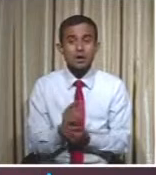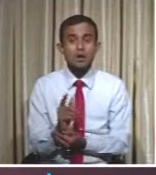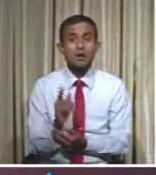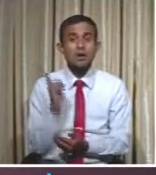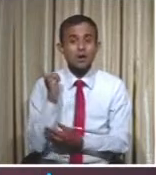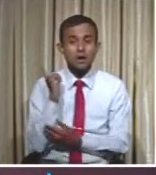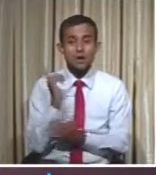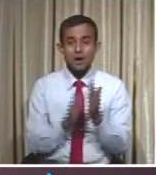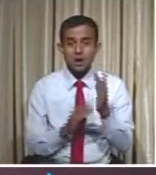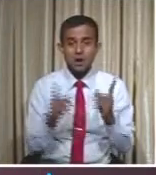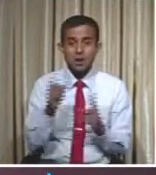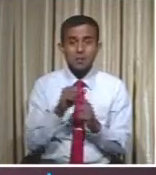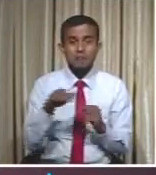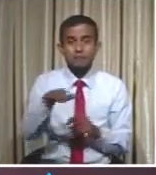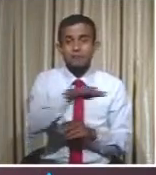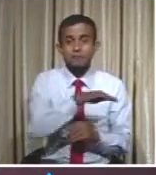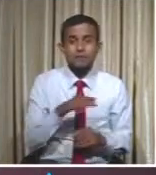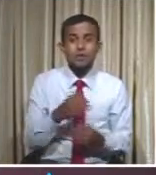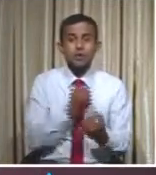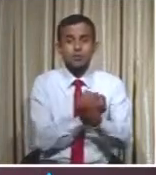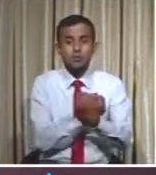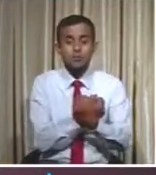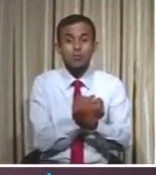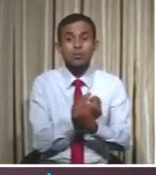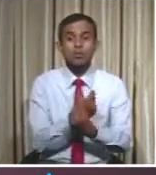ආරක්ෂක අමාත්‍ය ආරක්ෂක ශාස්ත්‍රයට කියන්නේ